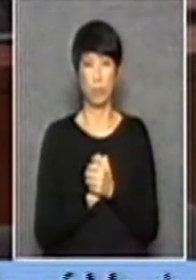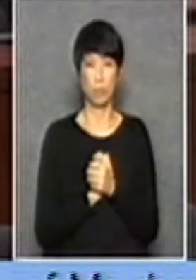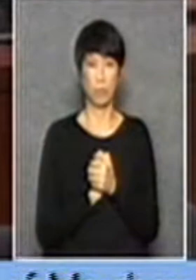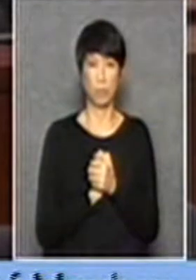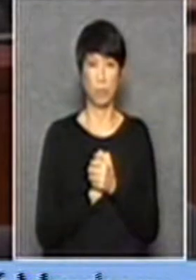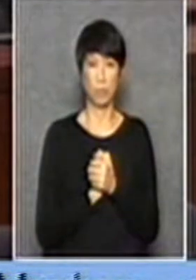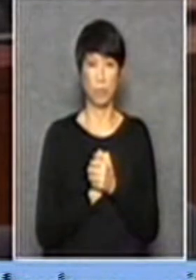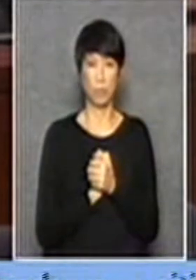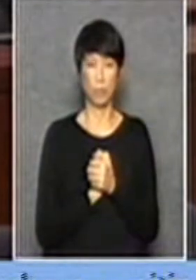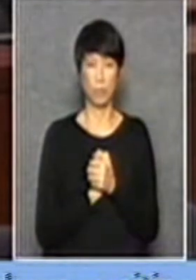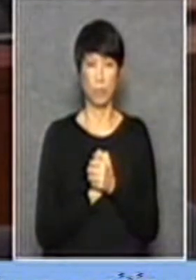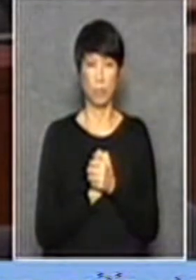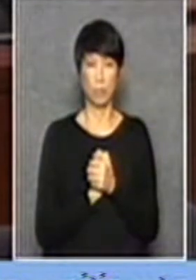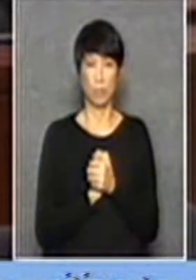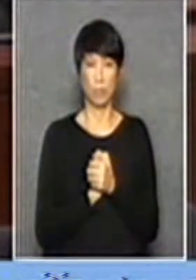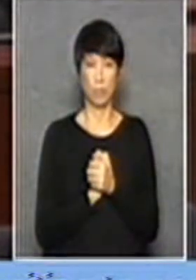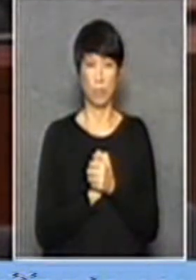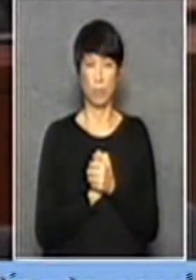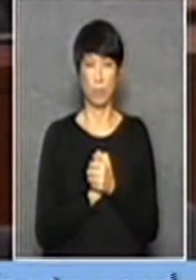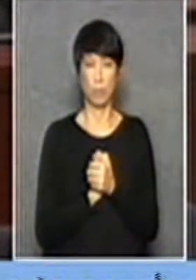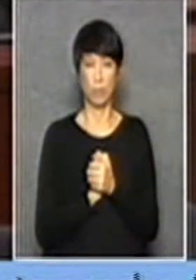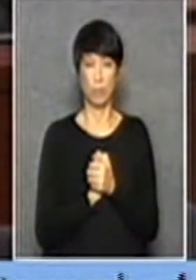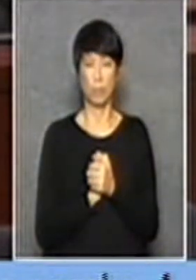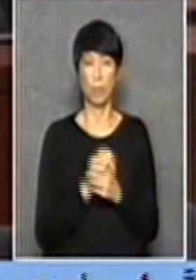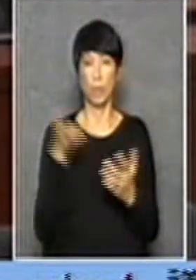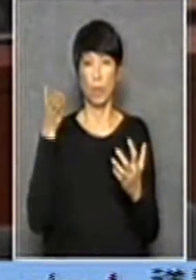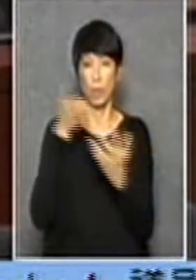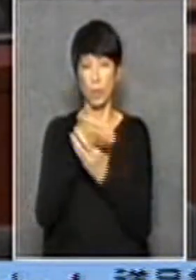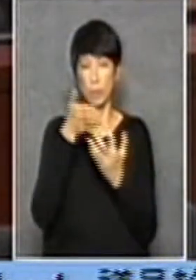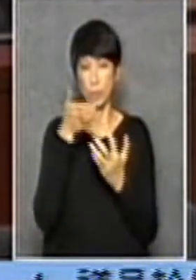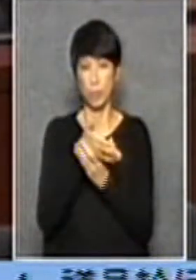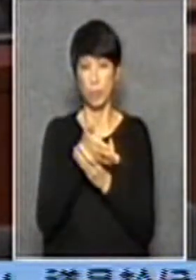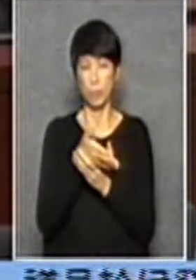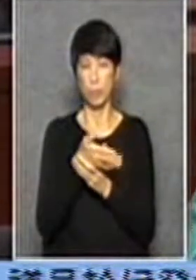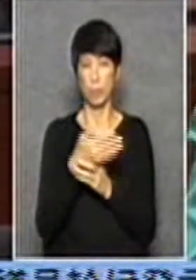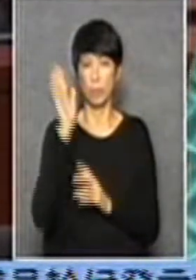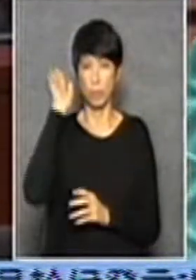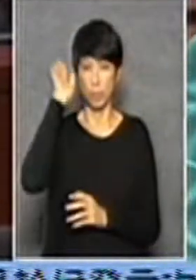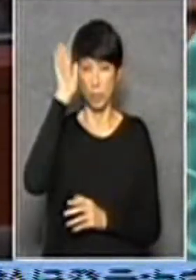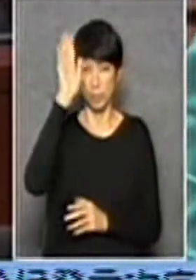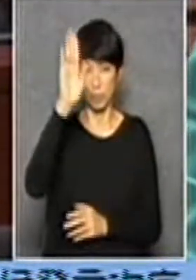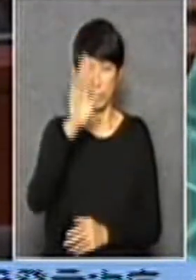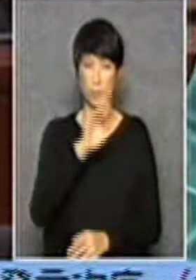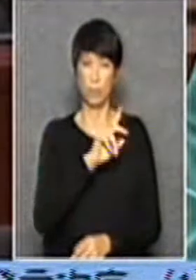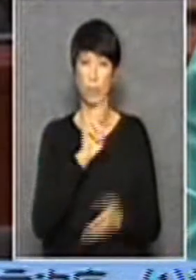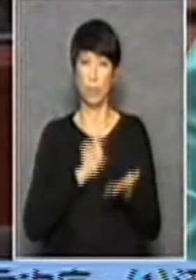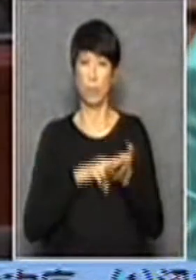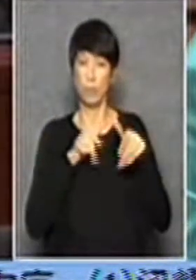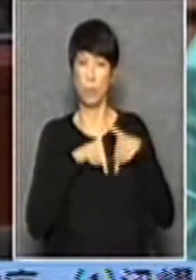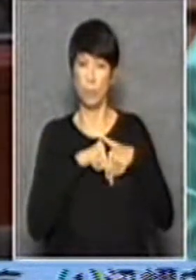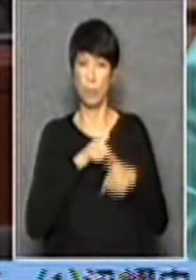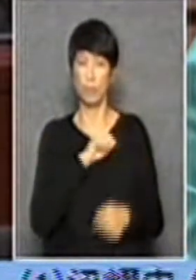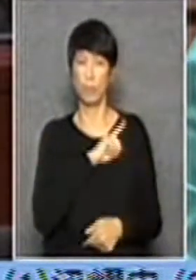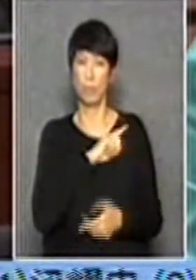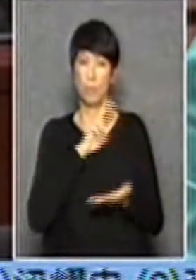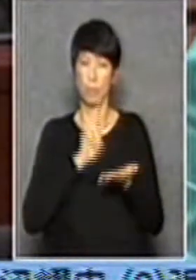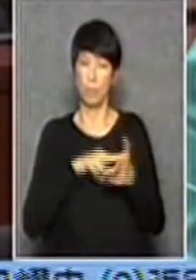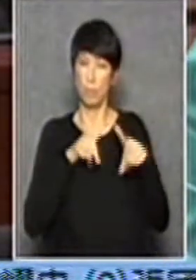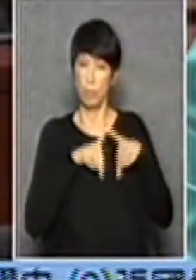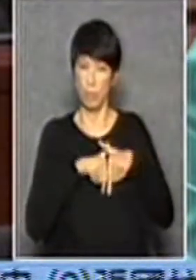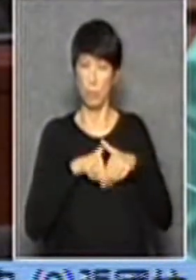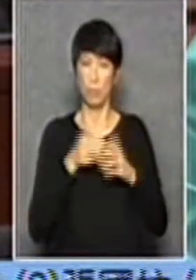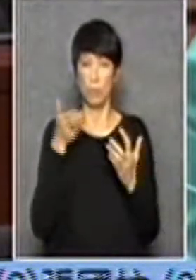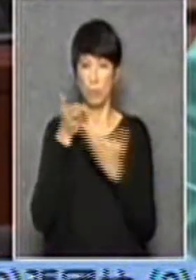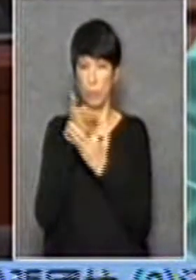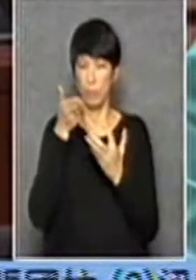這些除了重重打擊這些年青人對未來發展的個人信心和自信心之外，